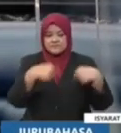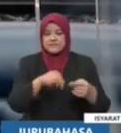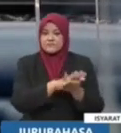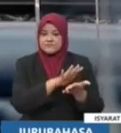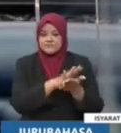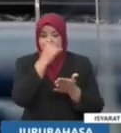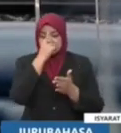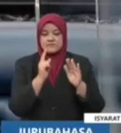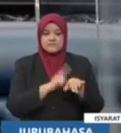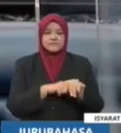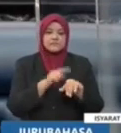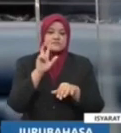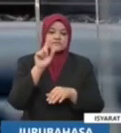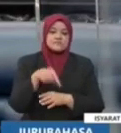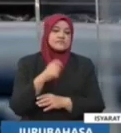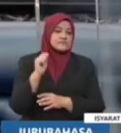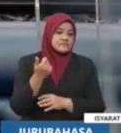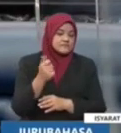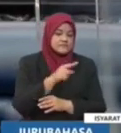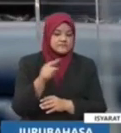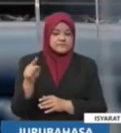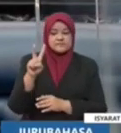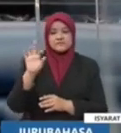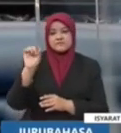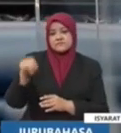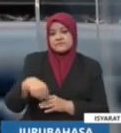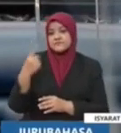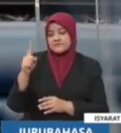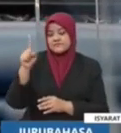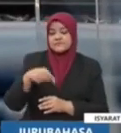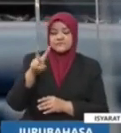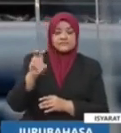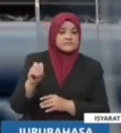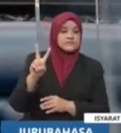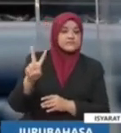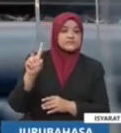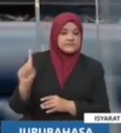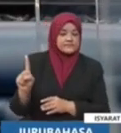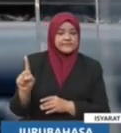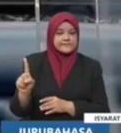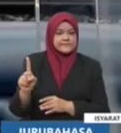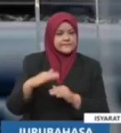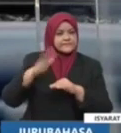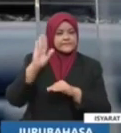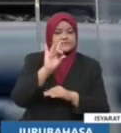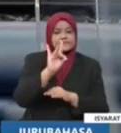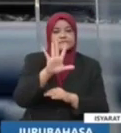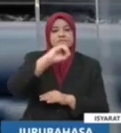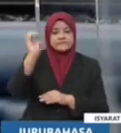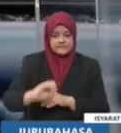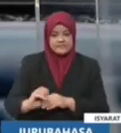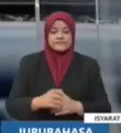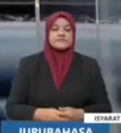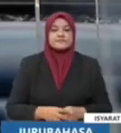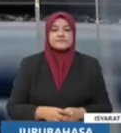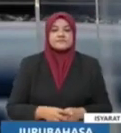murid ke sekolah Bagi tempoh 3oktober sehingga 29 Nov 2012 1 adalah melebihi 85